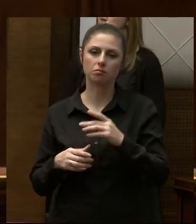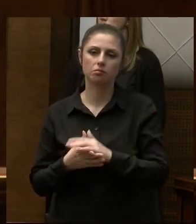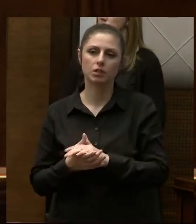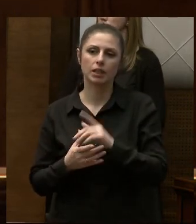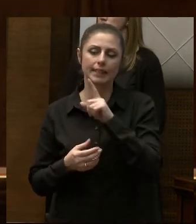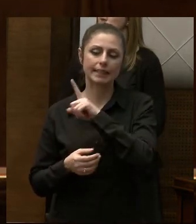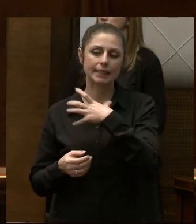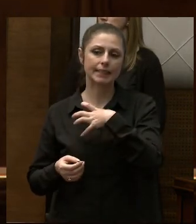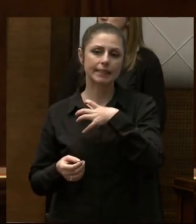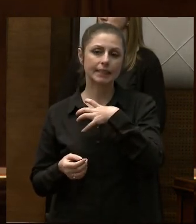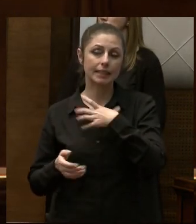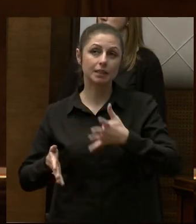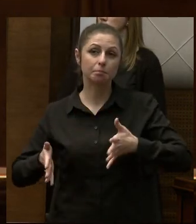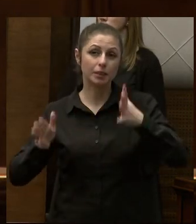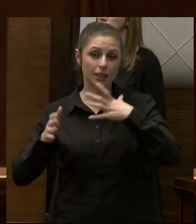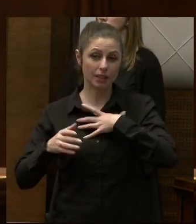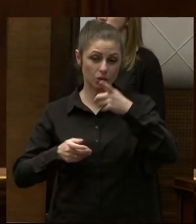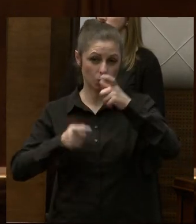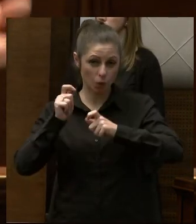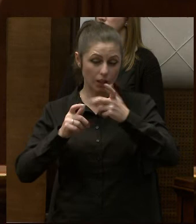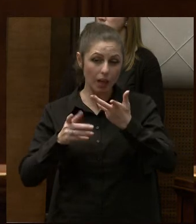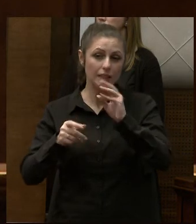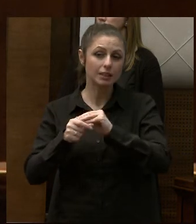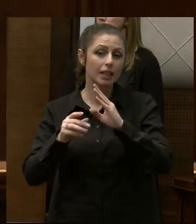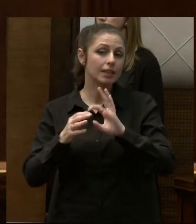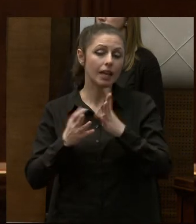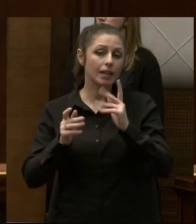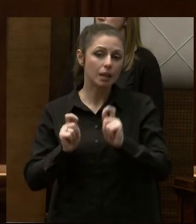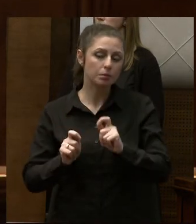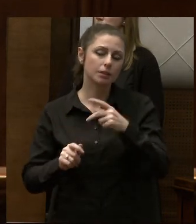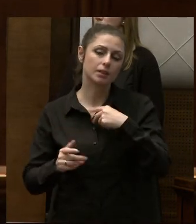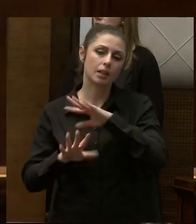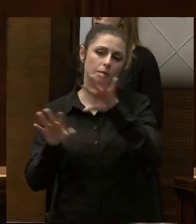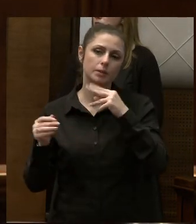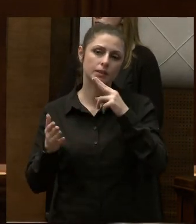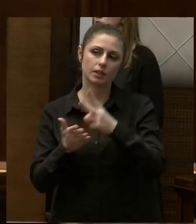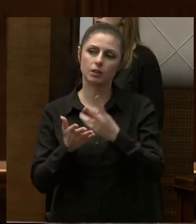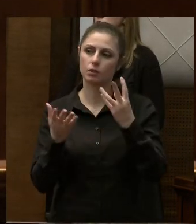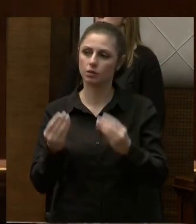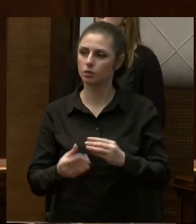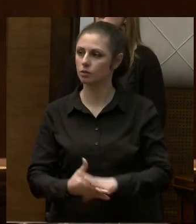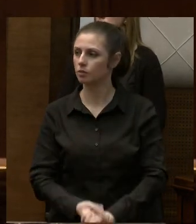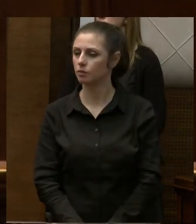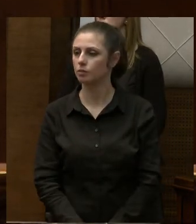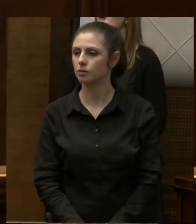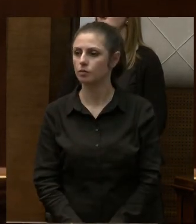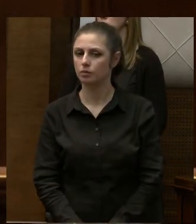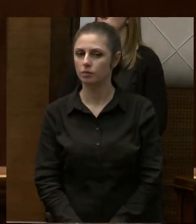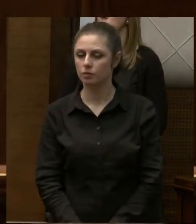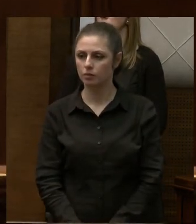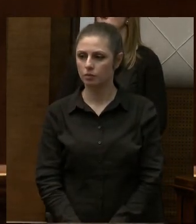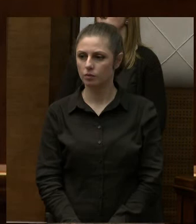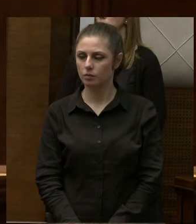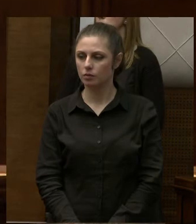Ama binayı bir müddet kullanacaksak hangi amaçla kullanacağımızı da oturup tabii ki karar vereceğiz. Bir sonraki meclise görüşelim, hiçbir sakıncası yok.